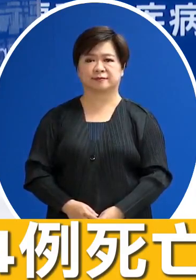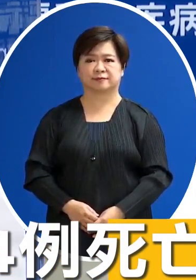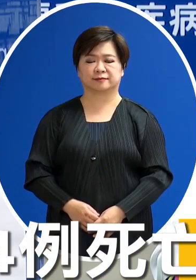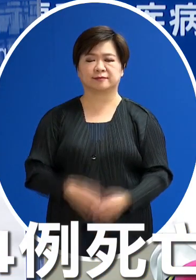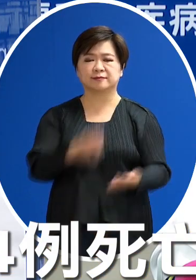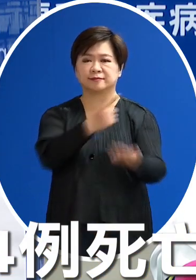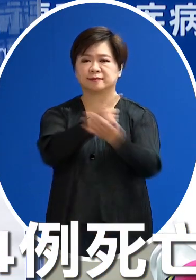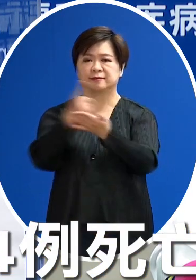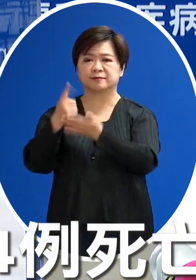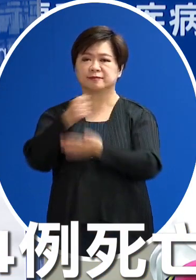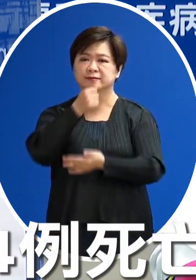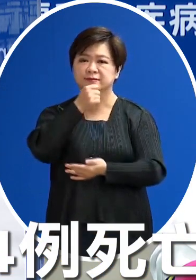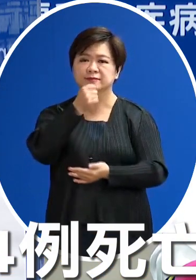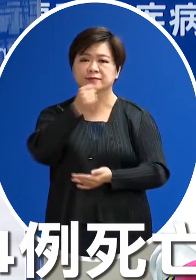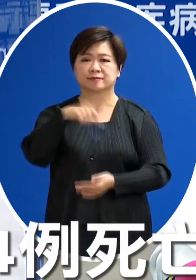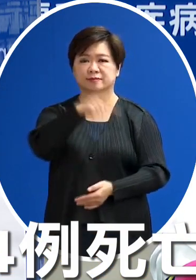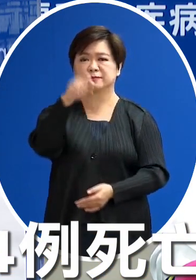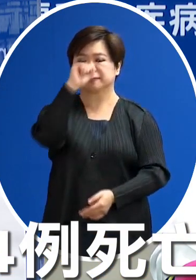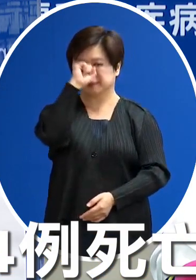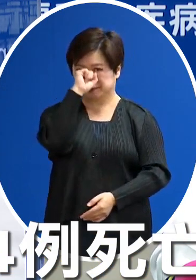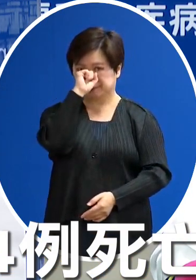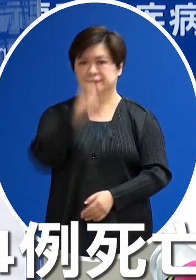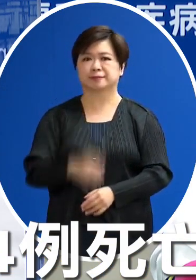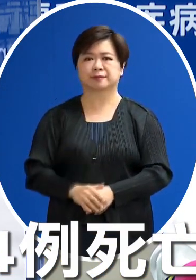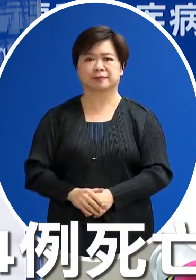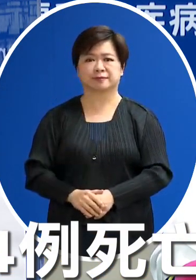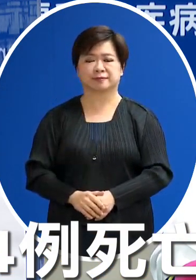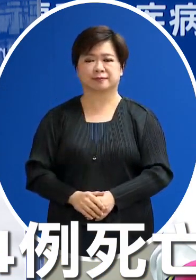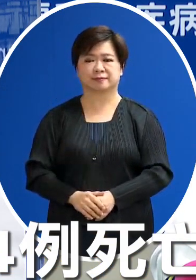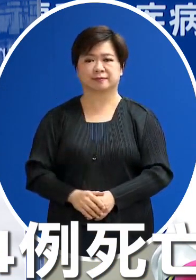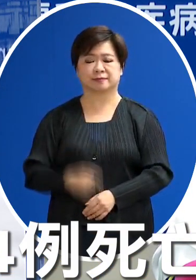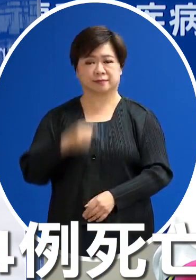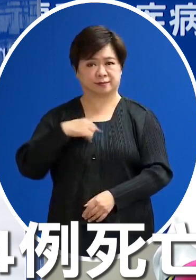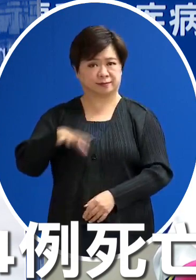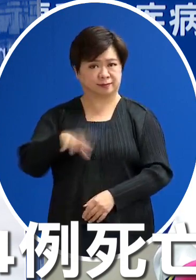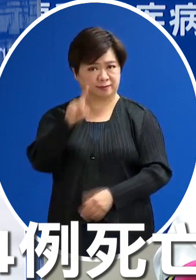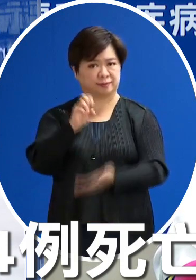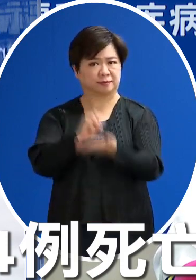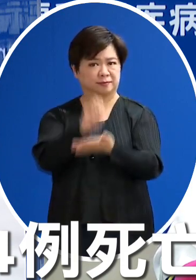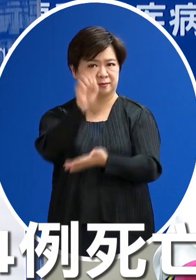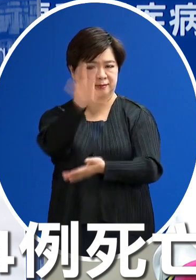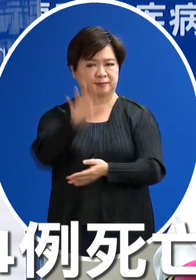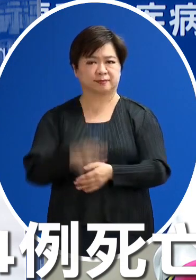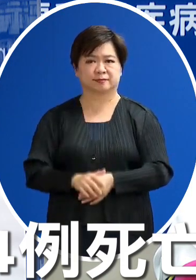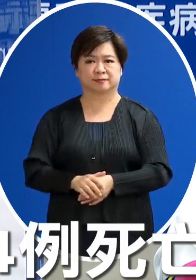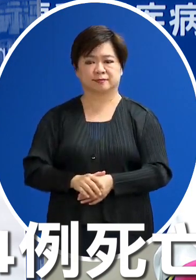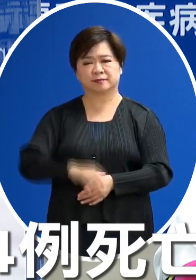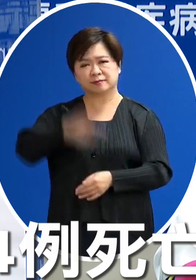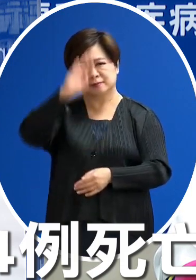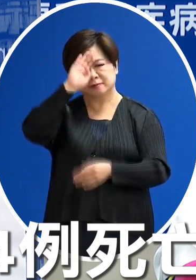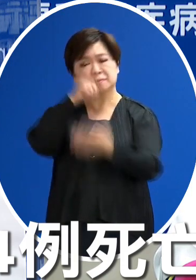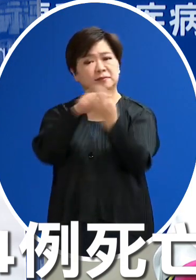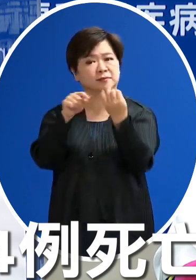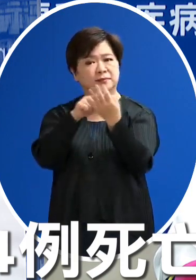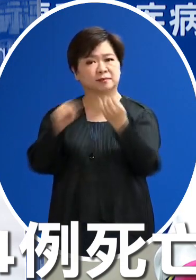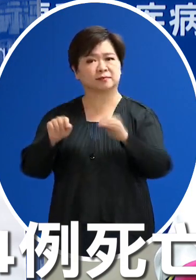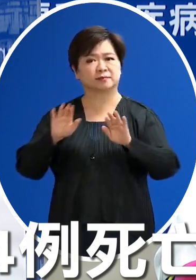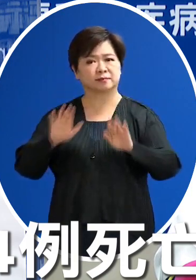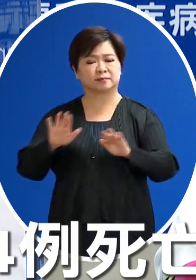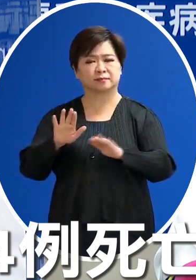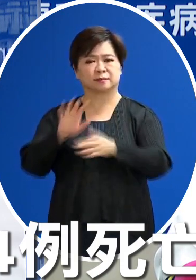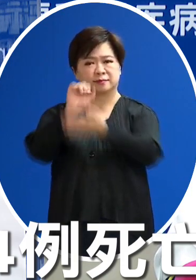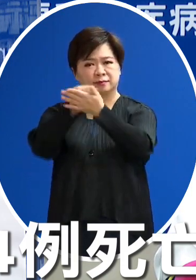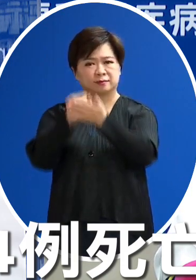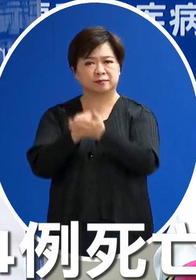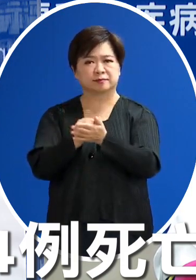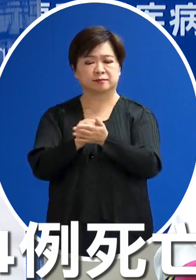各位记者女士先生大家好哈。那我们首先跟大家报告哈，今天的确定的病例哈，那今天有总共